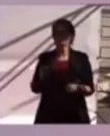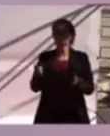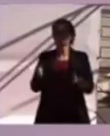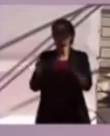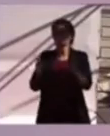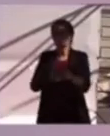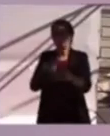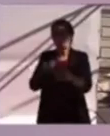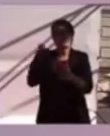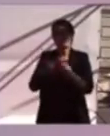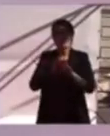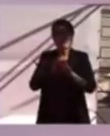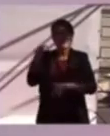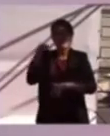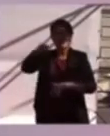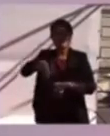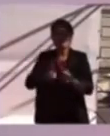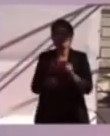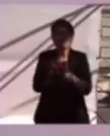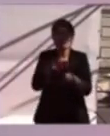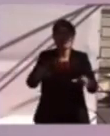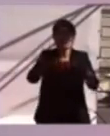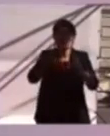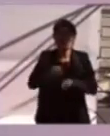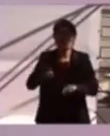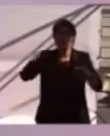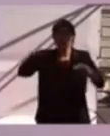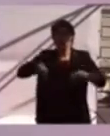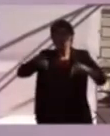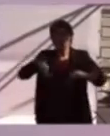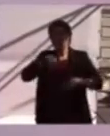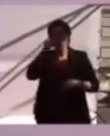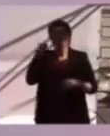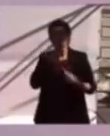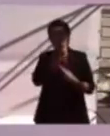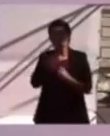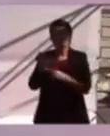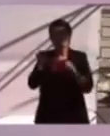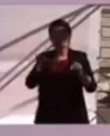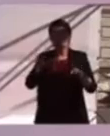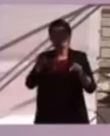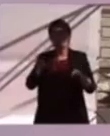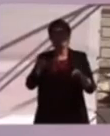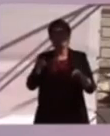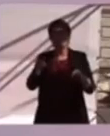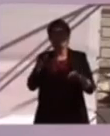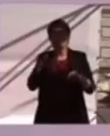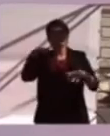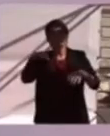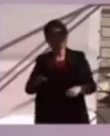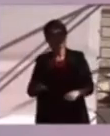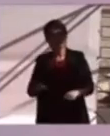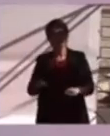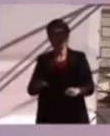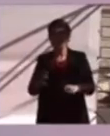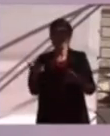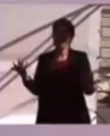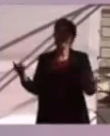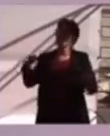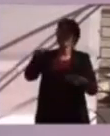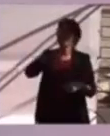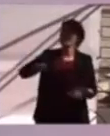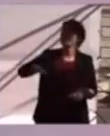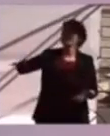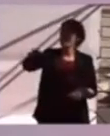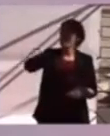oggi è il momento di mandare questo messaggio e da un certo punto di vista io credo da questa piazza arriva proprio la